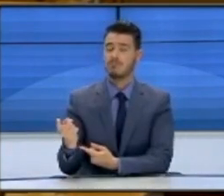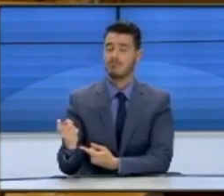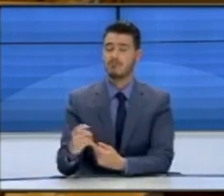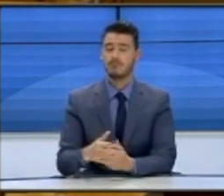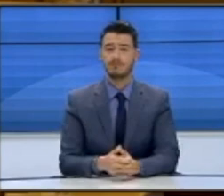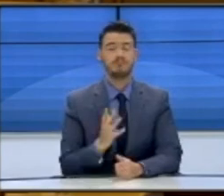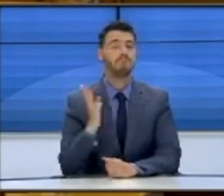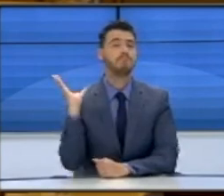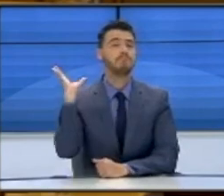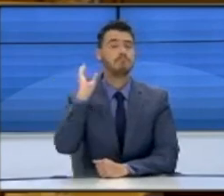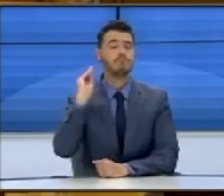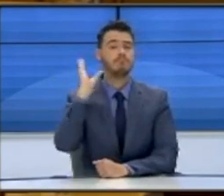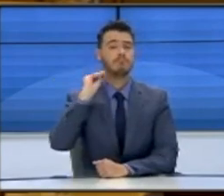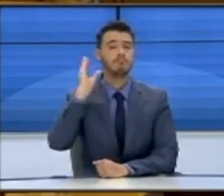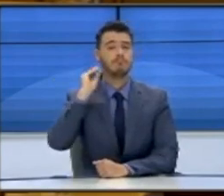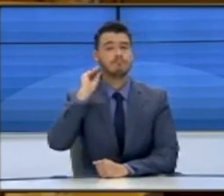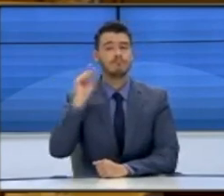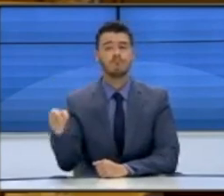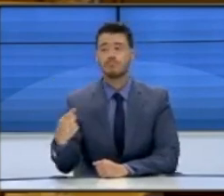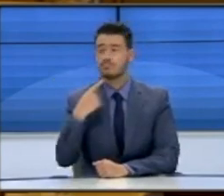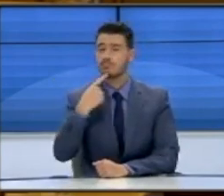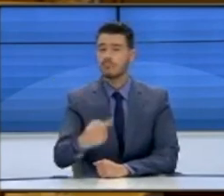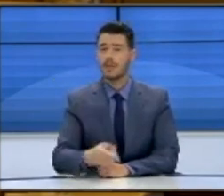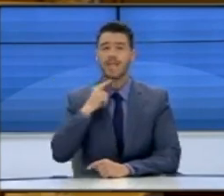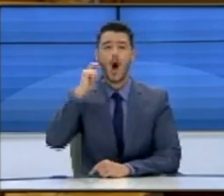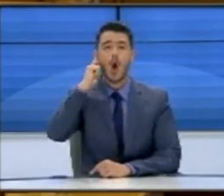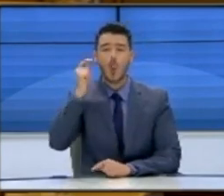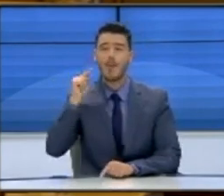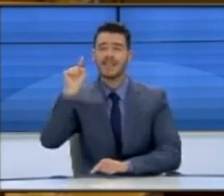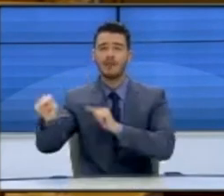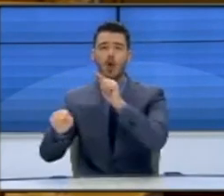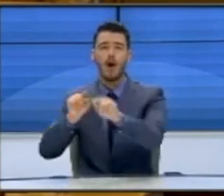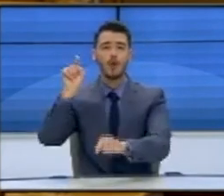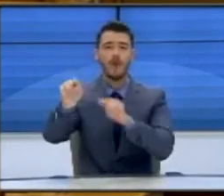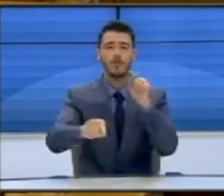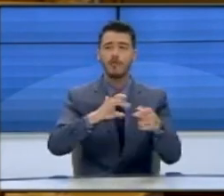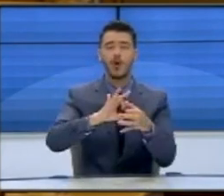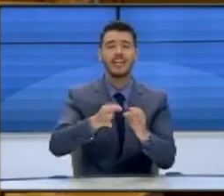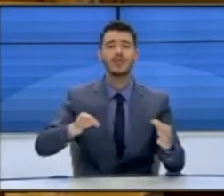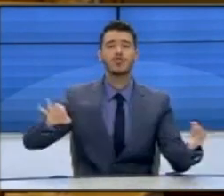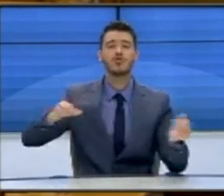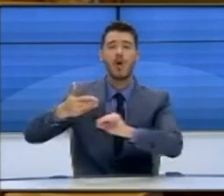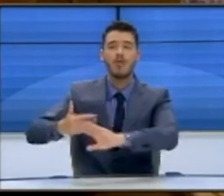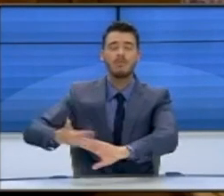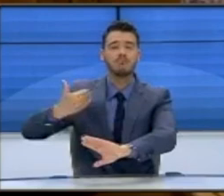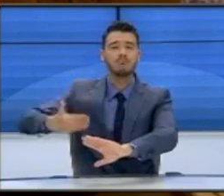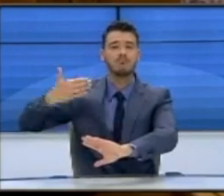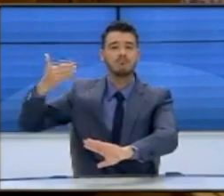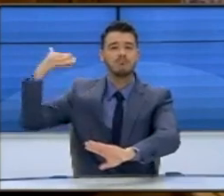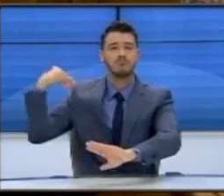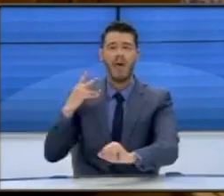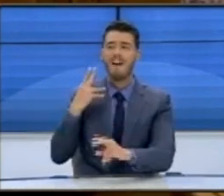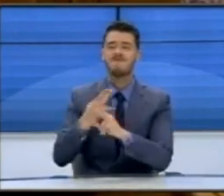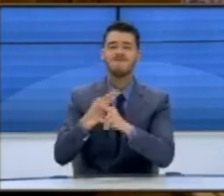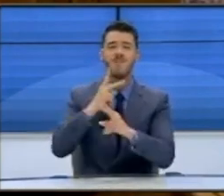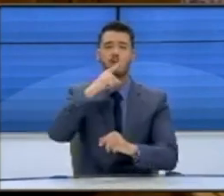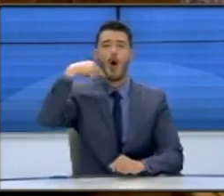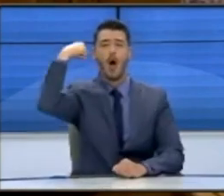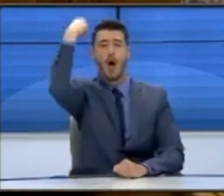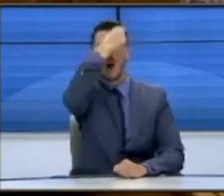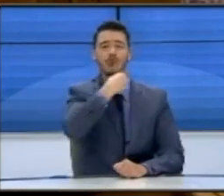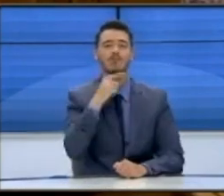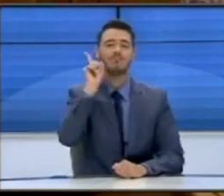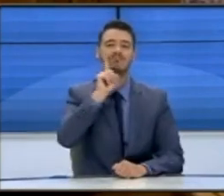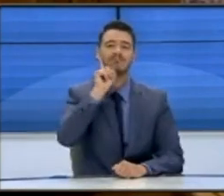Ακούγοντας τις αναφορές σας σε μια σειρά από σημαντικές Ελληνίδες, οι